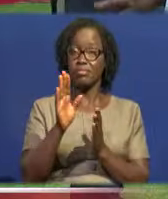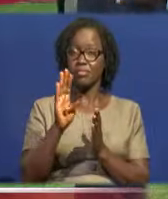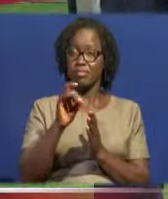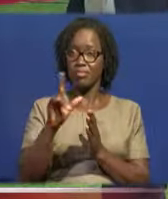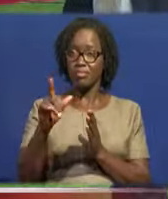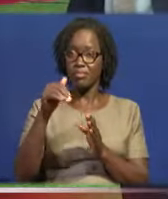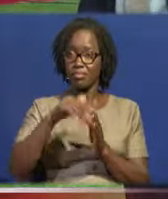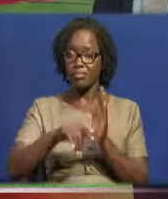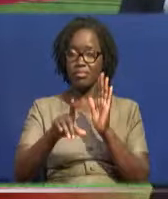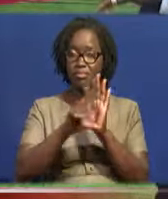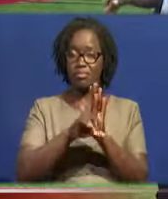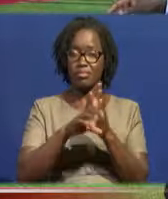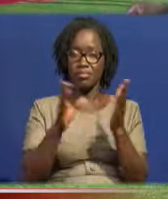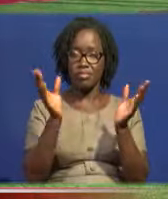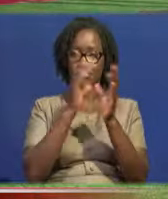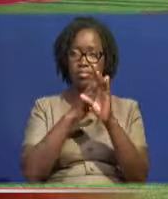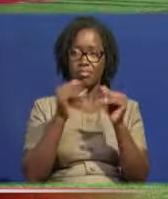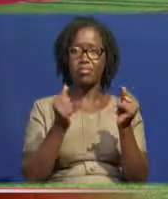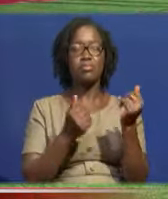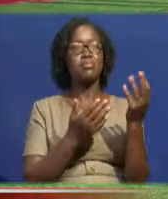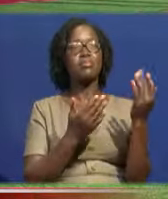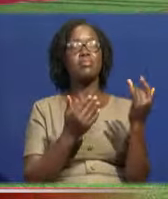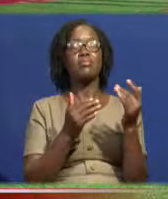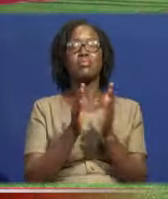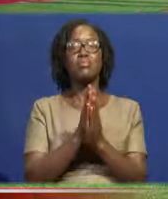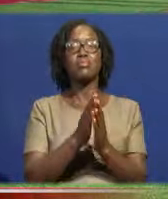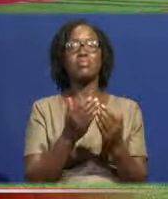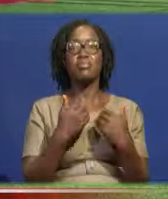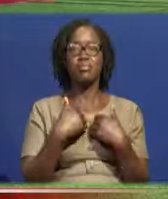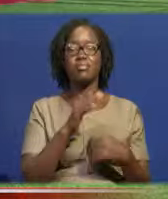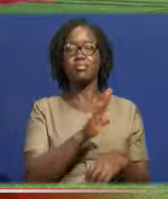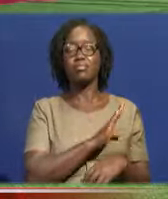kuwa sheria, Rais William Ruto sasa anatarajiwa kuunda bodi